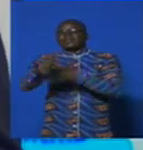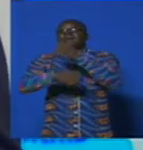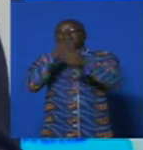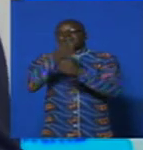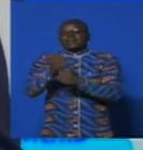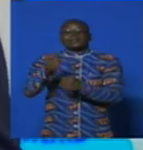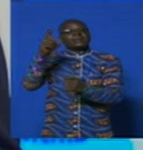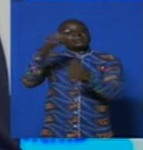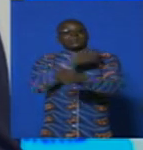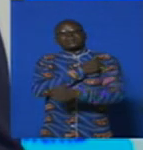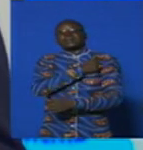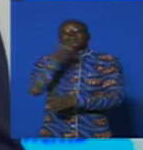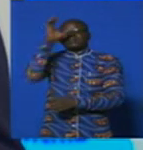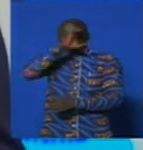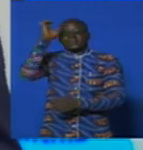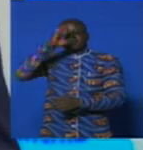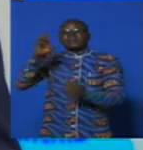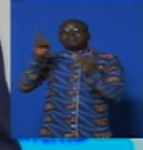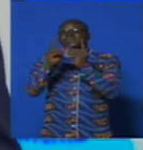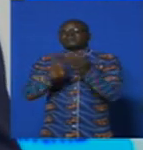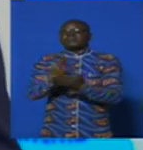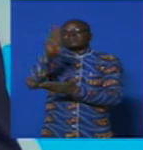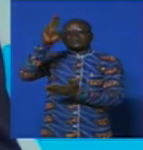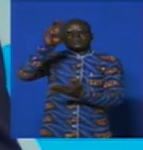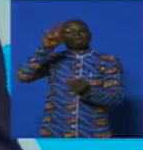du premier diplôme universitaire sont au nombre de